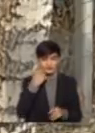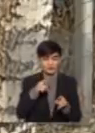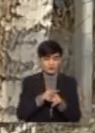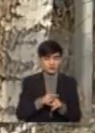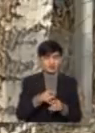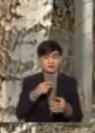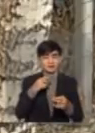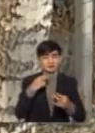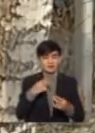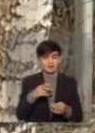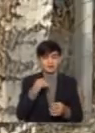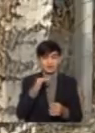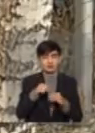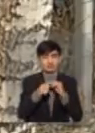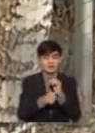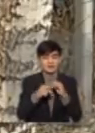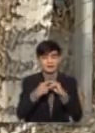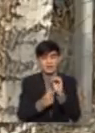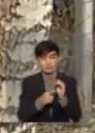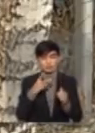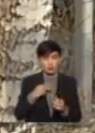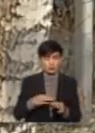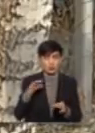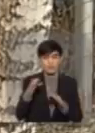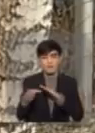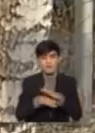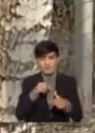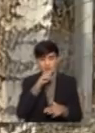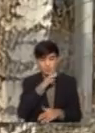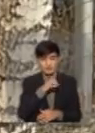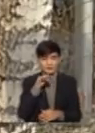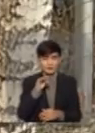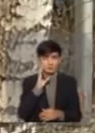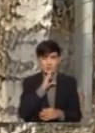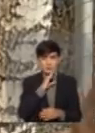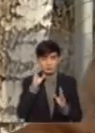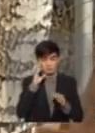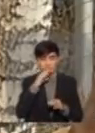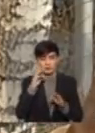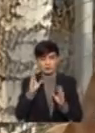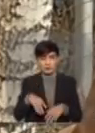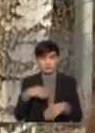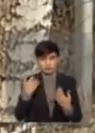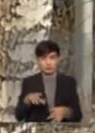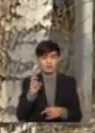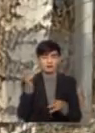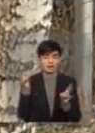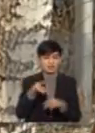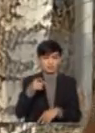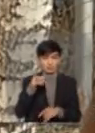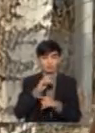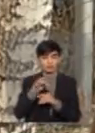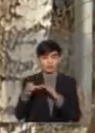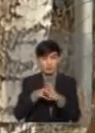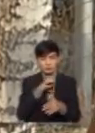жаңағы 16-17 жасар қыздарын біреулер алып қашып кетеді. Сөйтеді, ата-анасы айтады, ойбай болды, сол жерге бардың, сол жерде қал,